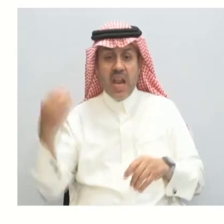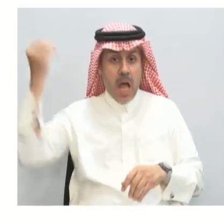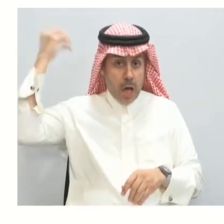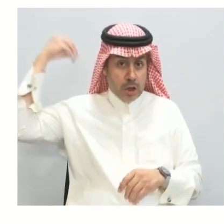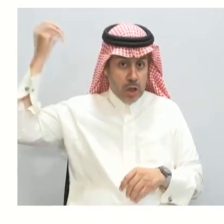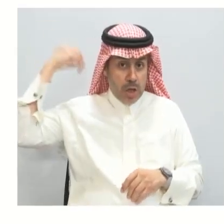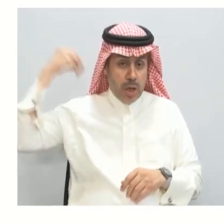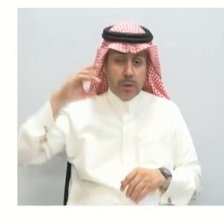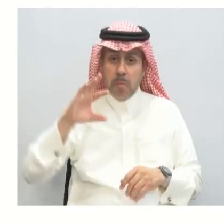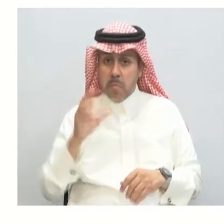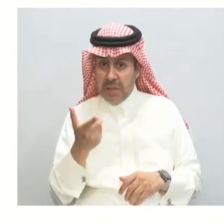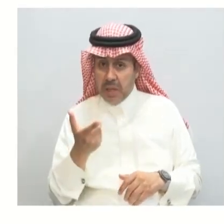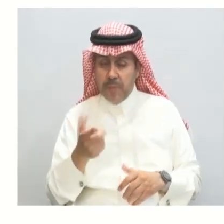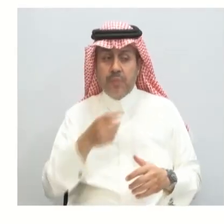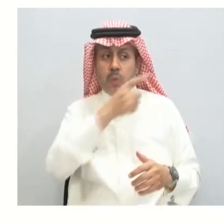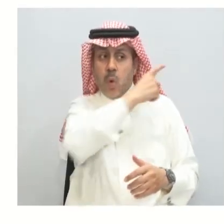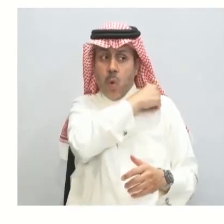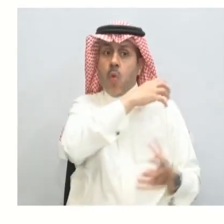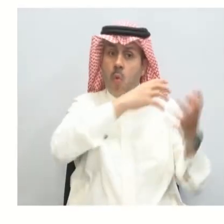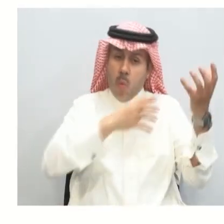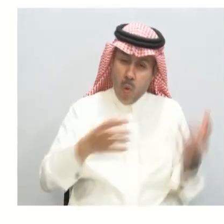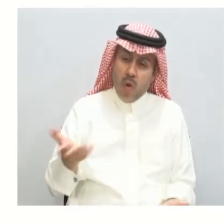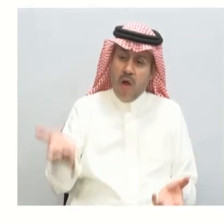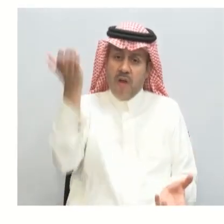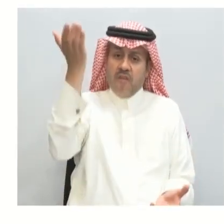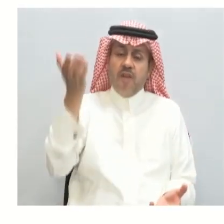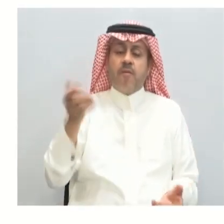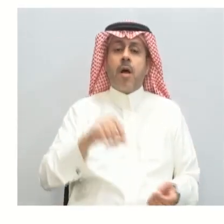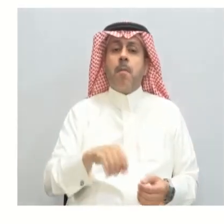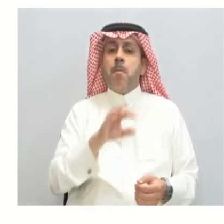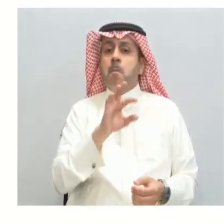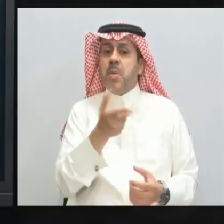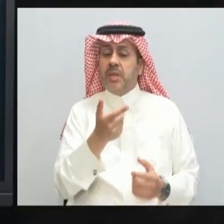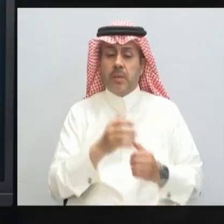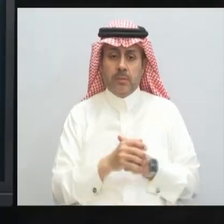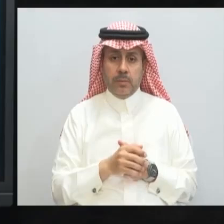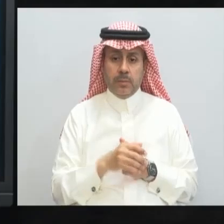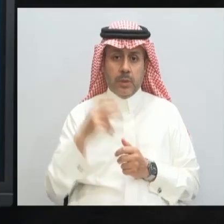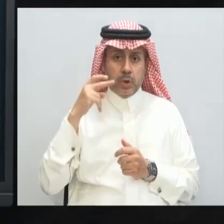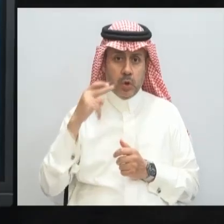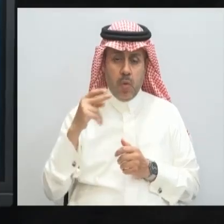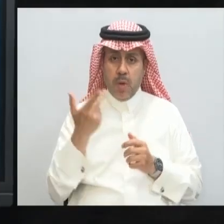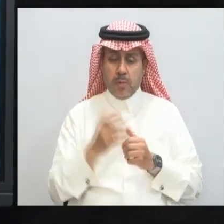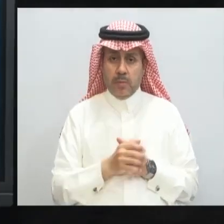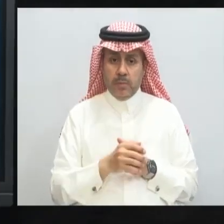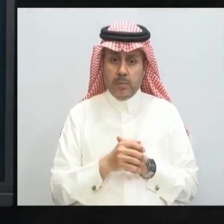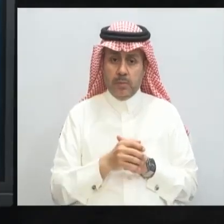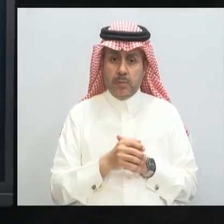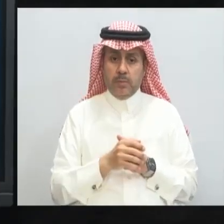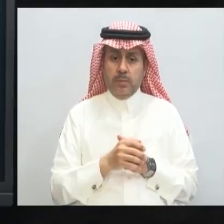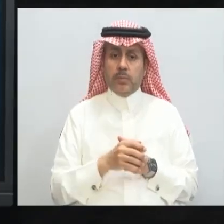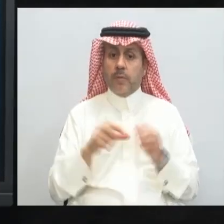يكون هذا الميزان ثقيل ومتى يكون هذا الميزان خفيفا من يستطيع الاجابه على هذا السؤال قد جاءت معنا في